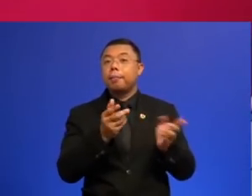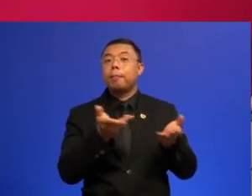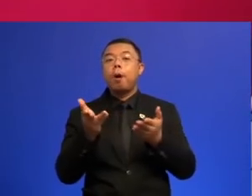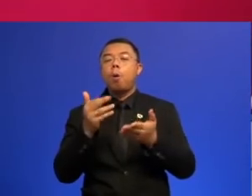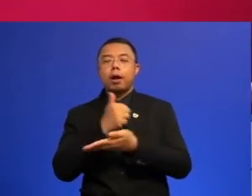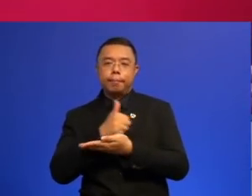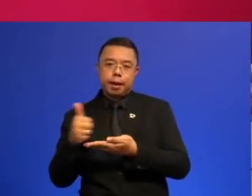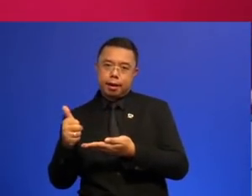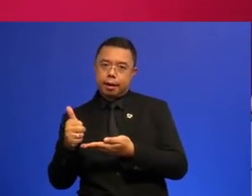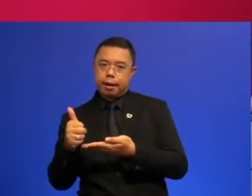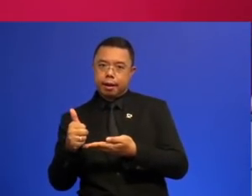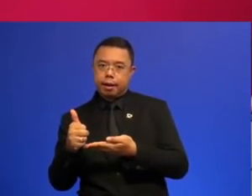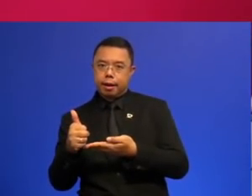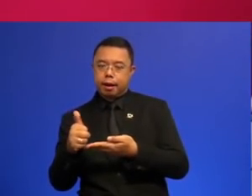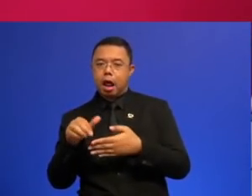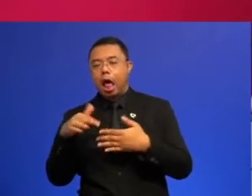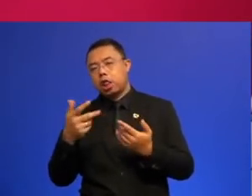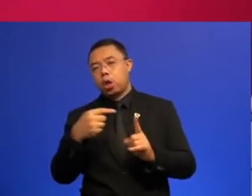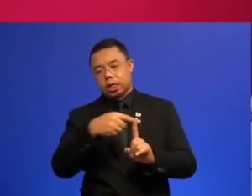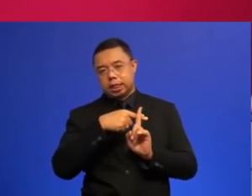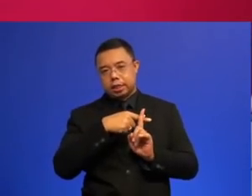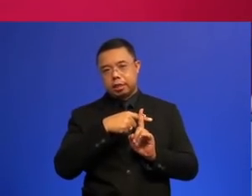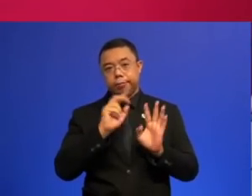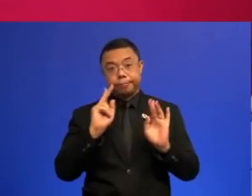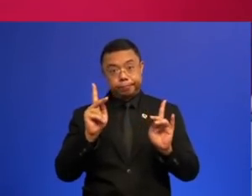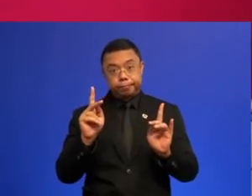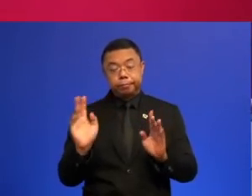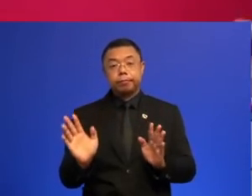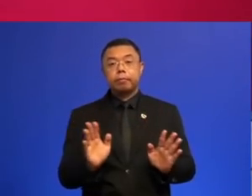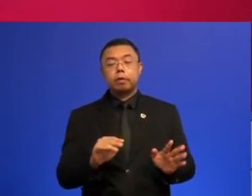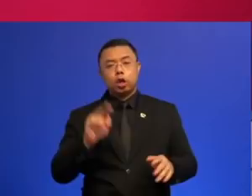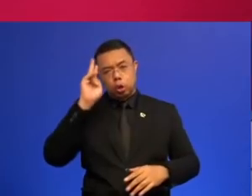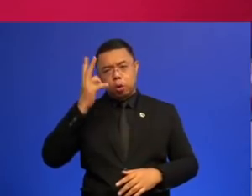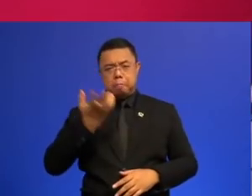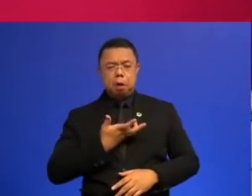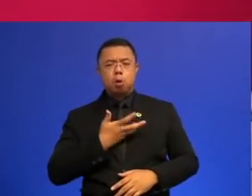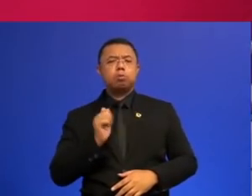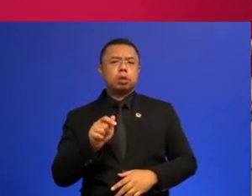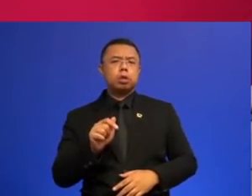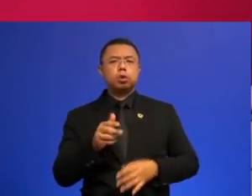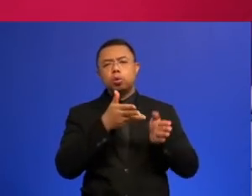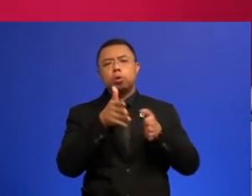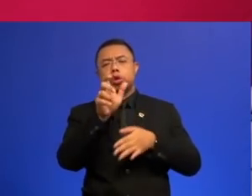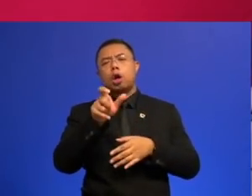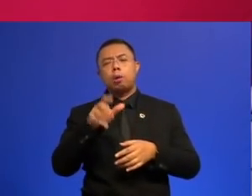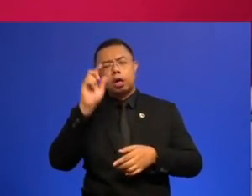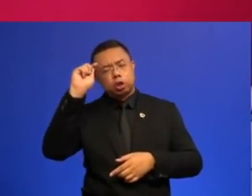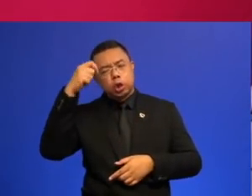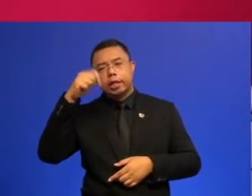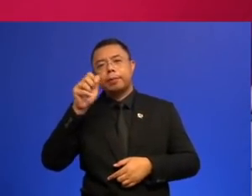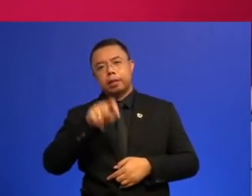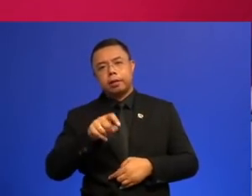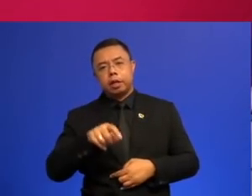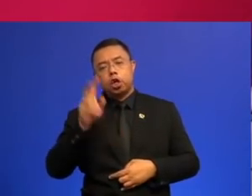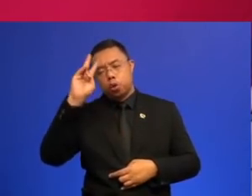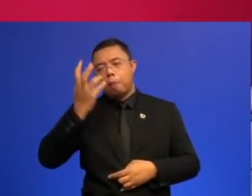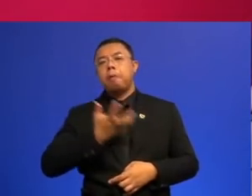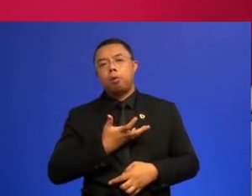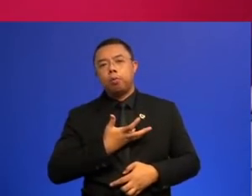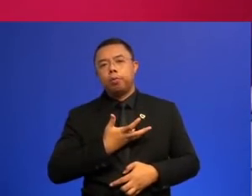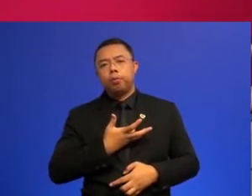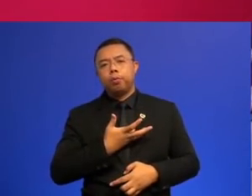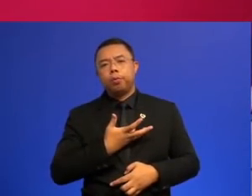kepada kebenaran atau Kristen. Ya. Tuhan tuh berkenan sekali loh ngurus orang-orang susah begini. Tuhan